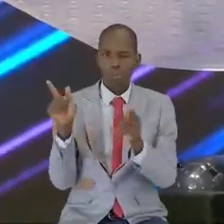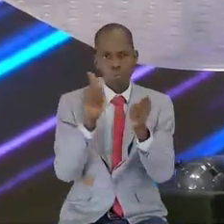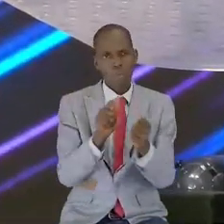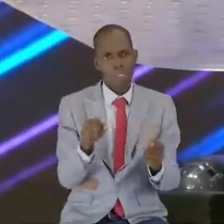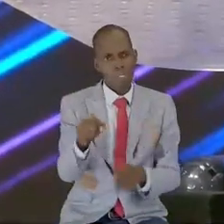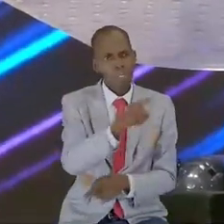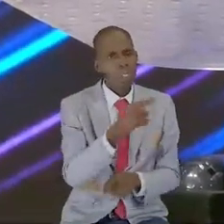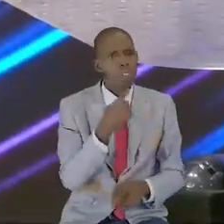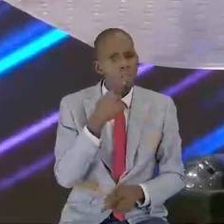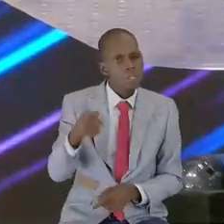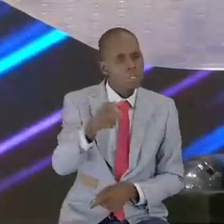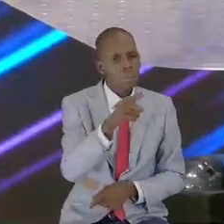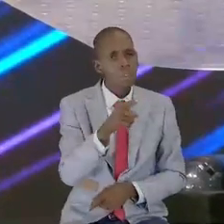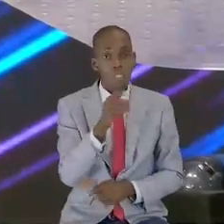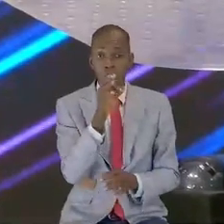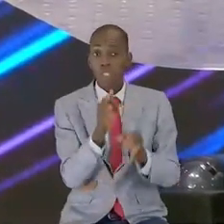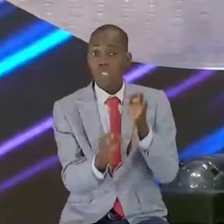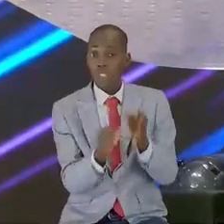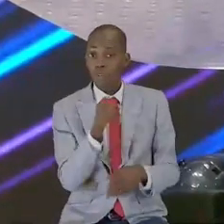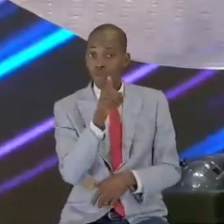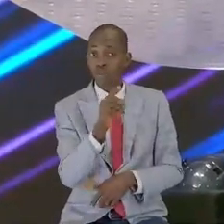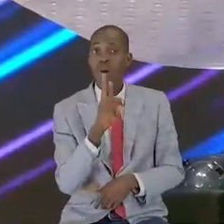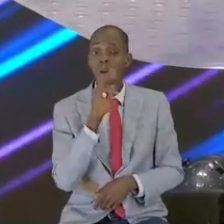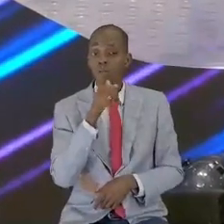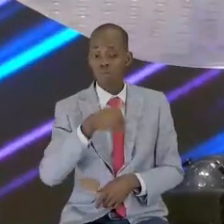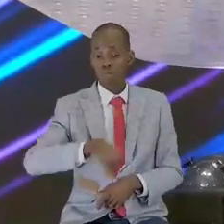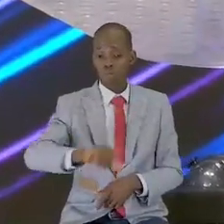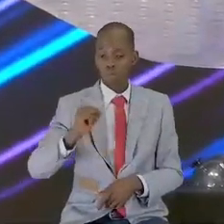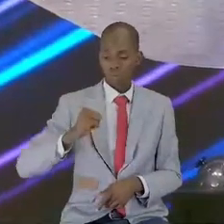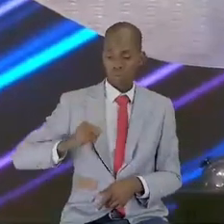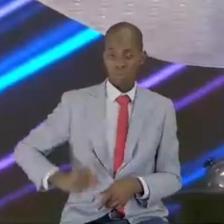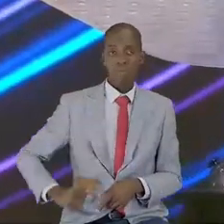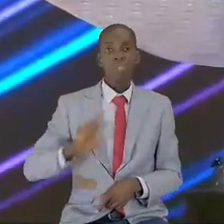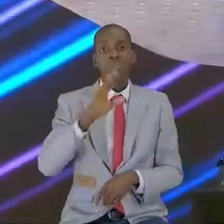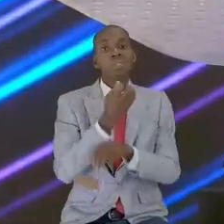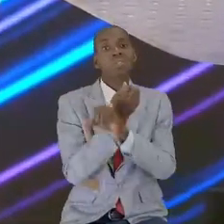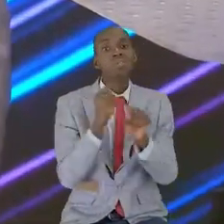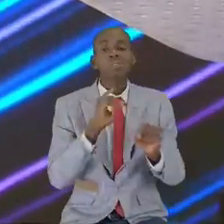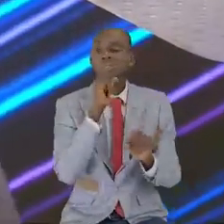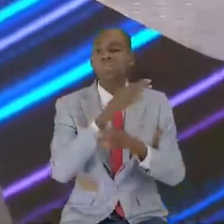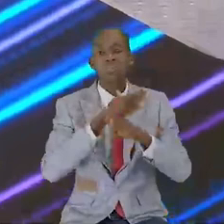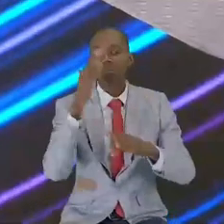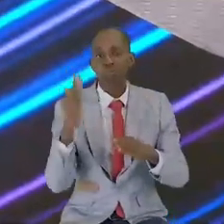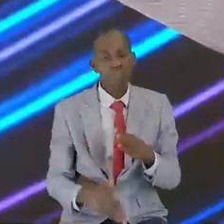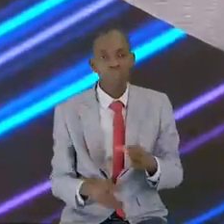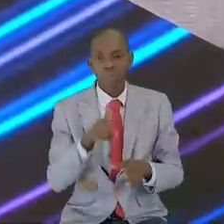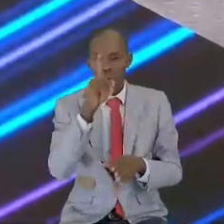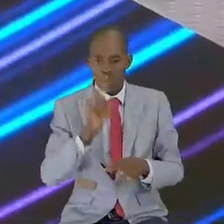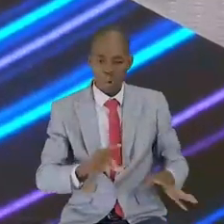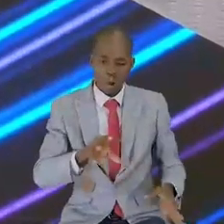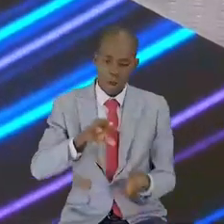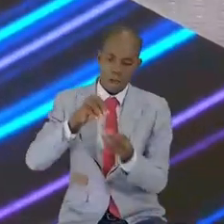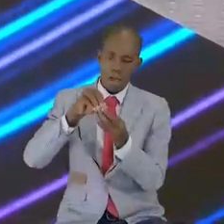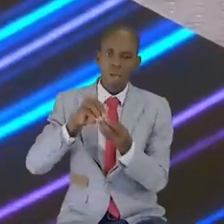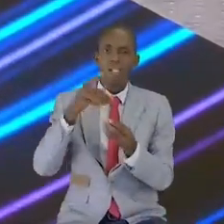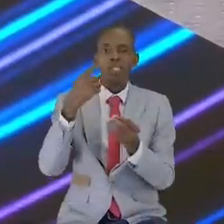leur disaient, si vous n'êtes pas circoncis, votre salut n'est pas complet. Vous devez